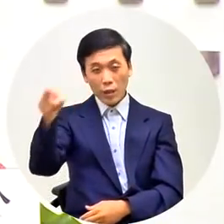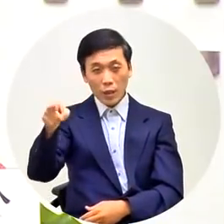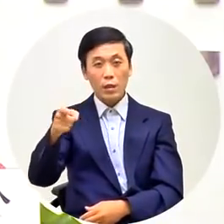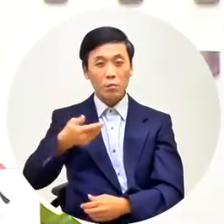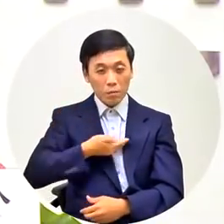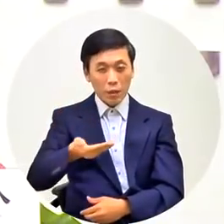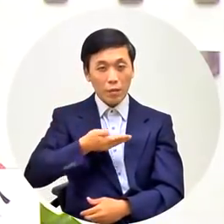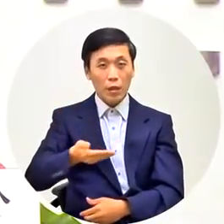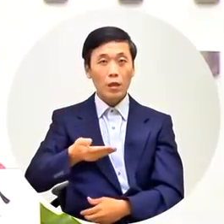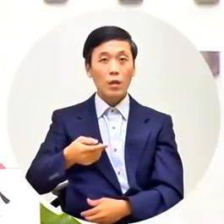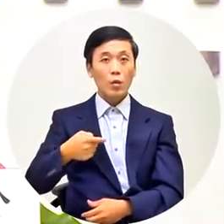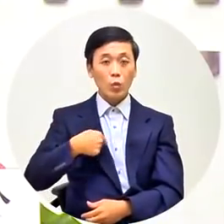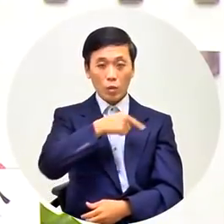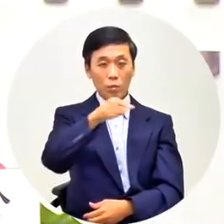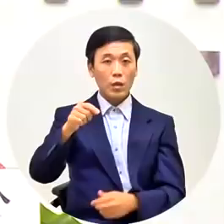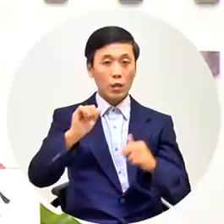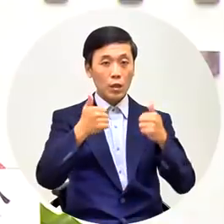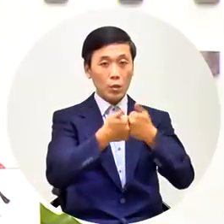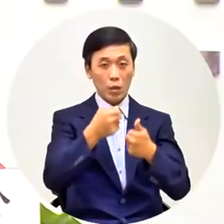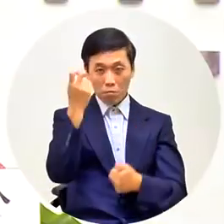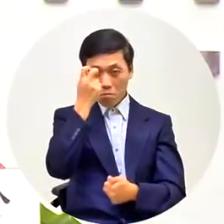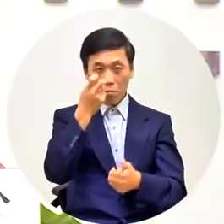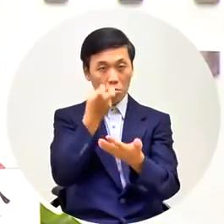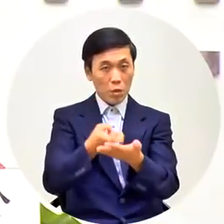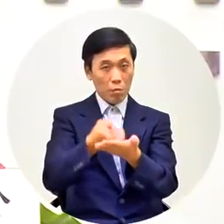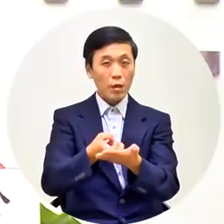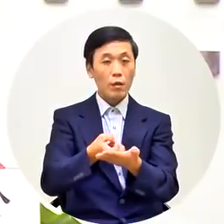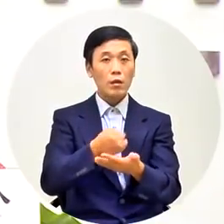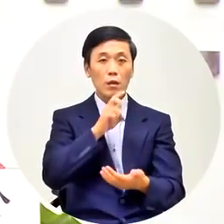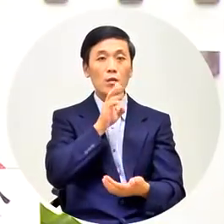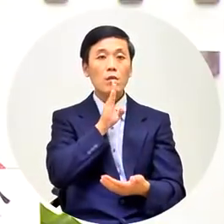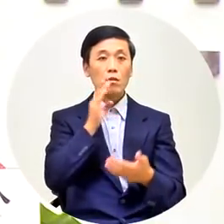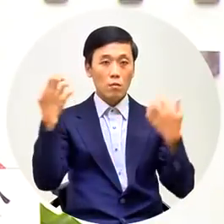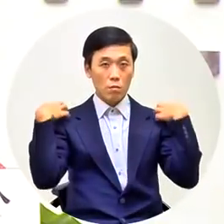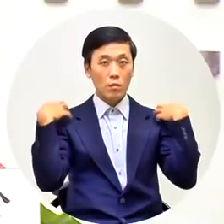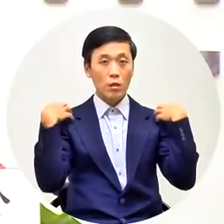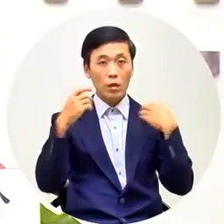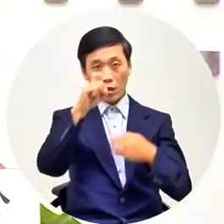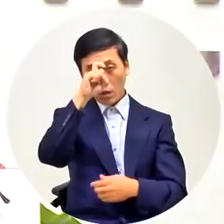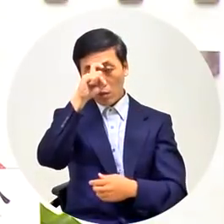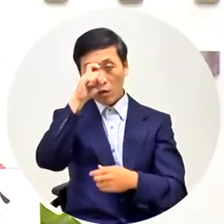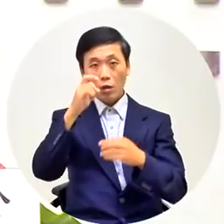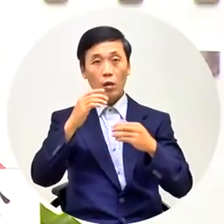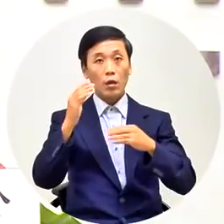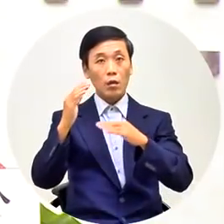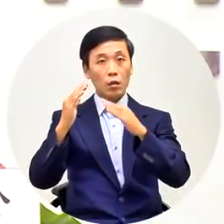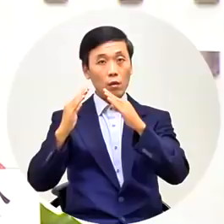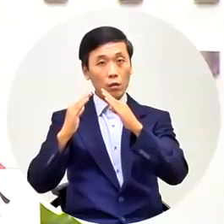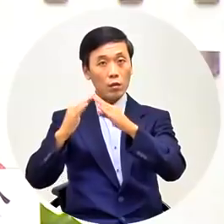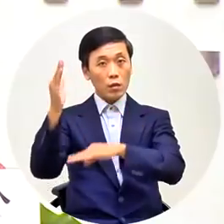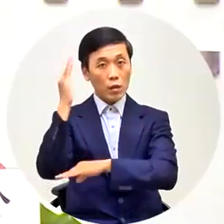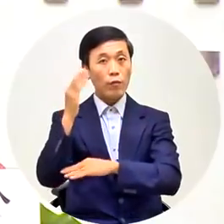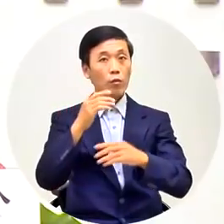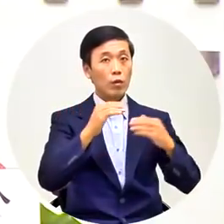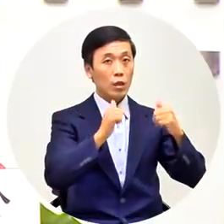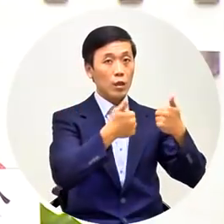议会的天职。啊嘛，盼望讲，府会啊，啊同心，啊为咱大高雄市，